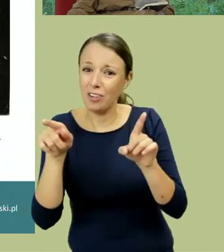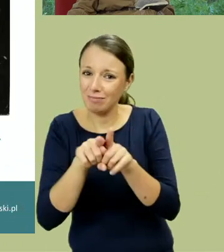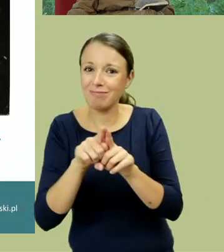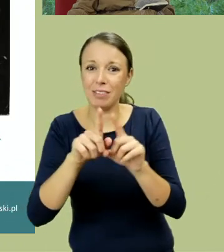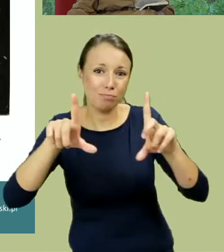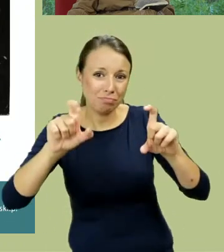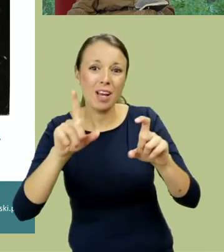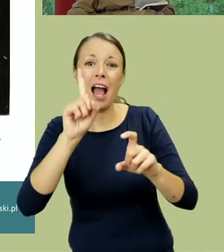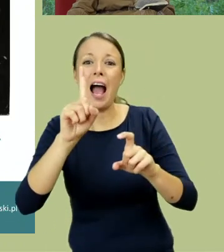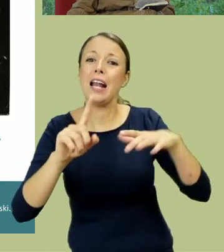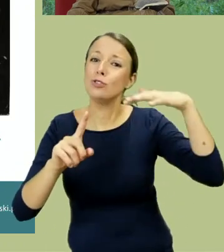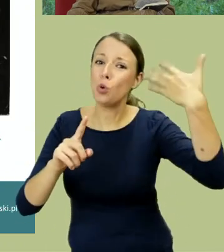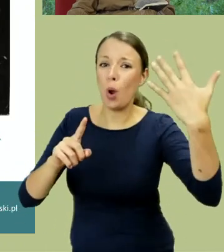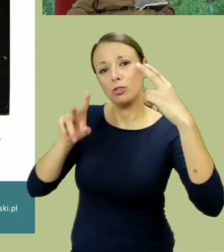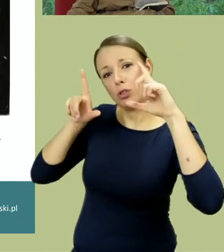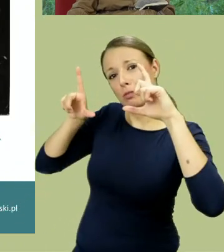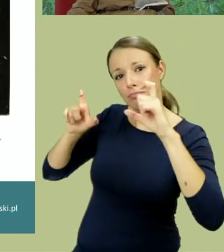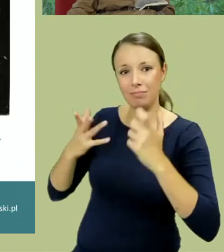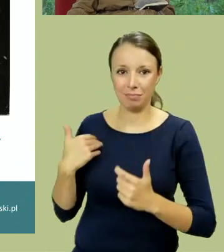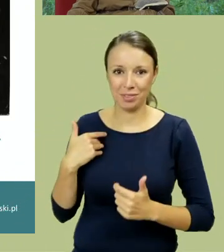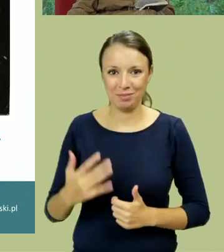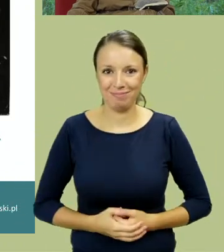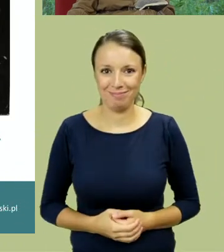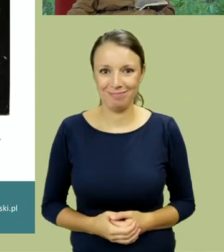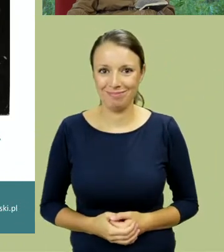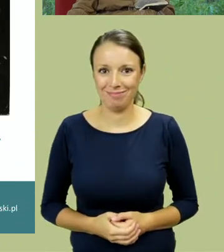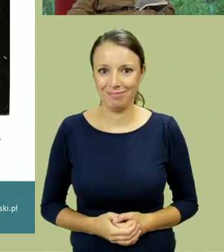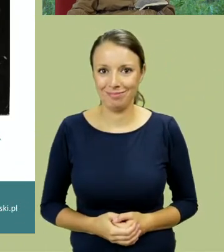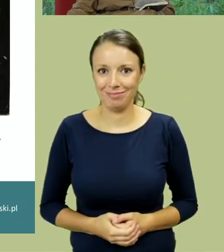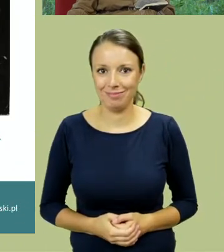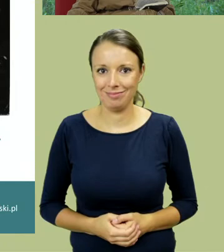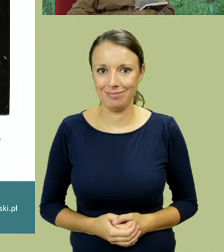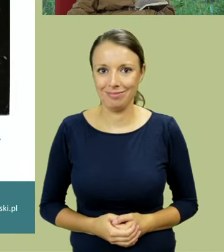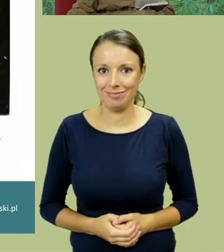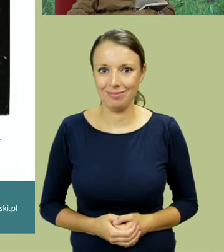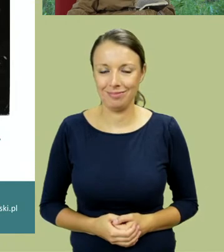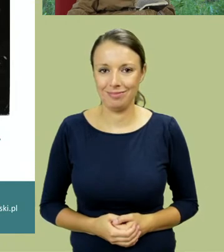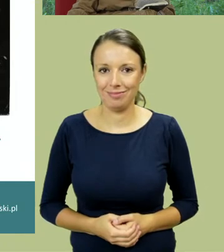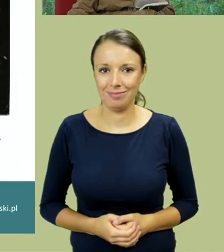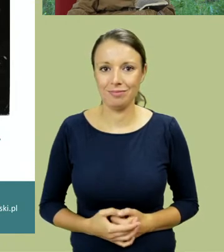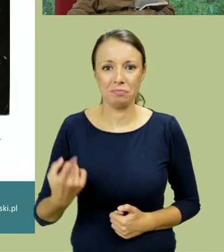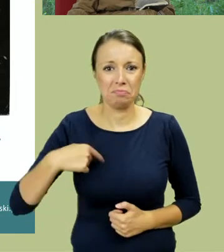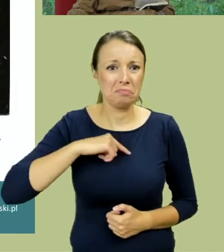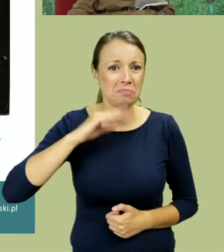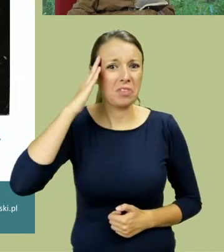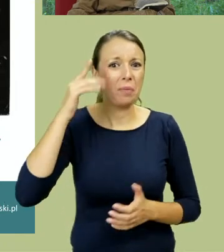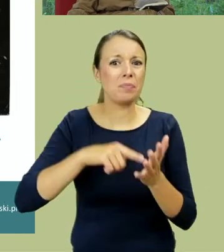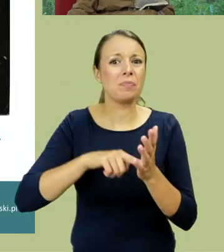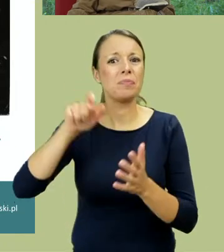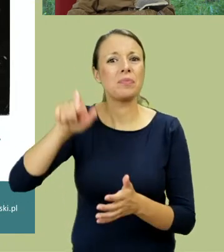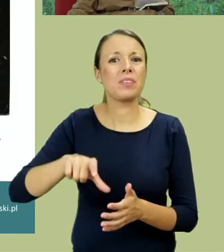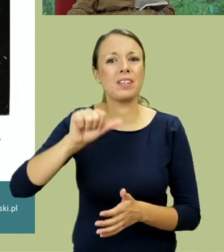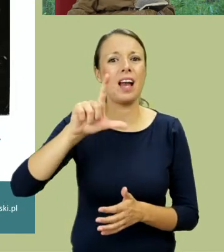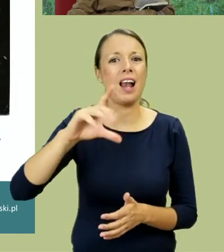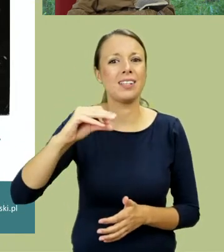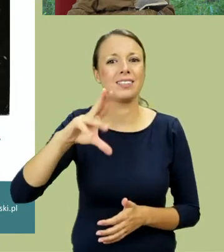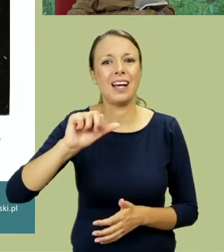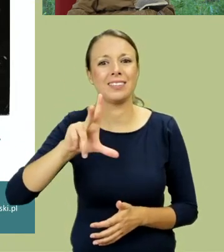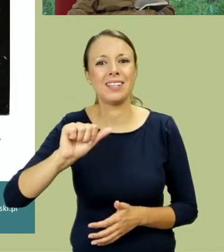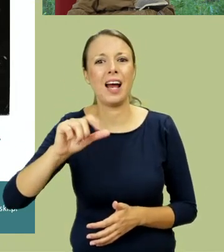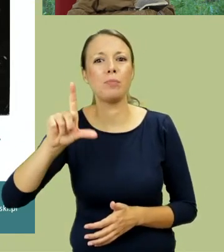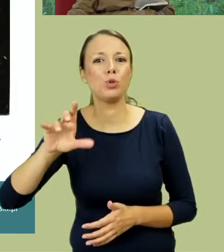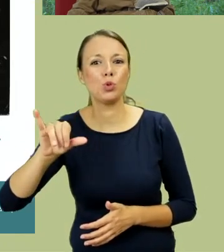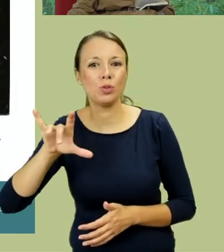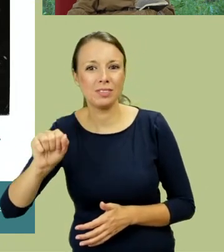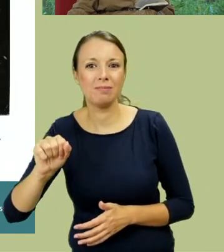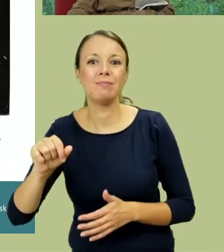tylko z drugiej strony. No, tak jak wiemy ze wspomnień Aleksandry Piłsudskiej, tak naprawdę to życie rodzinne